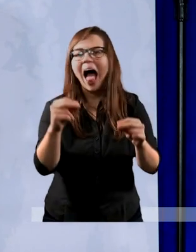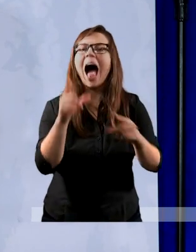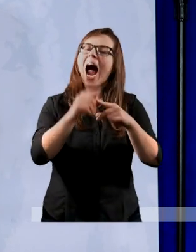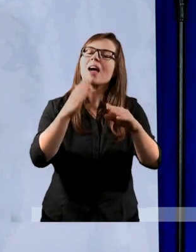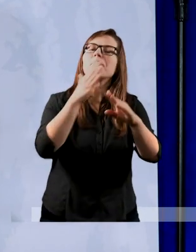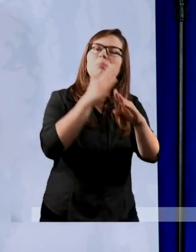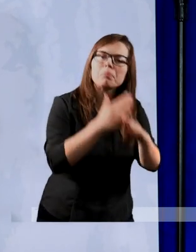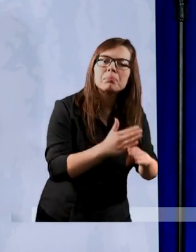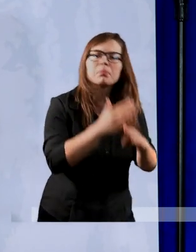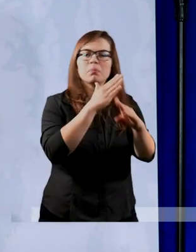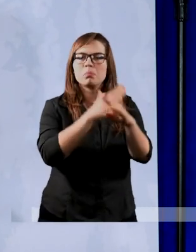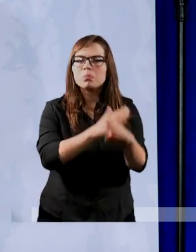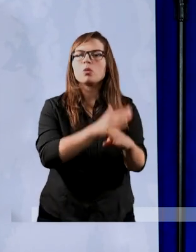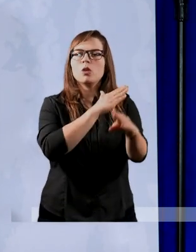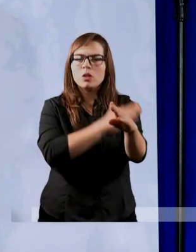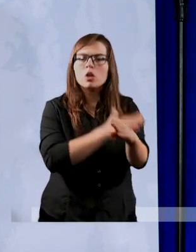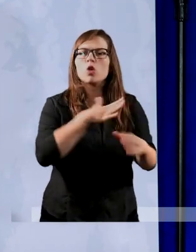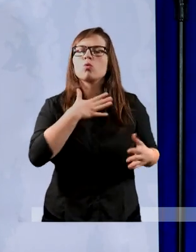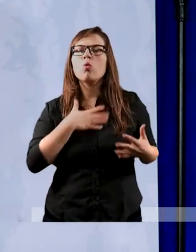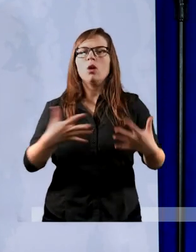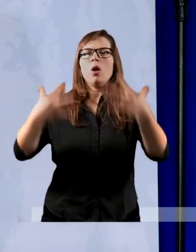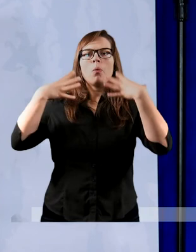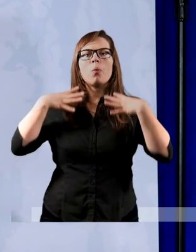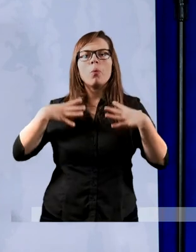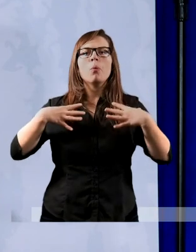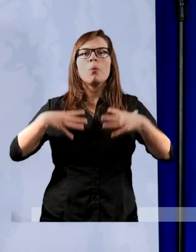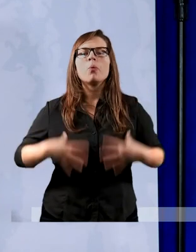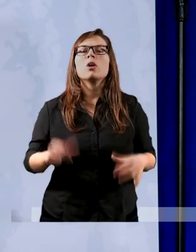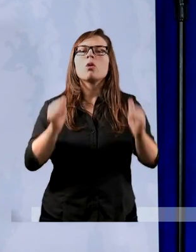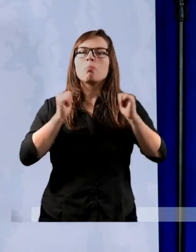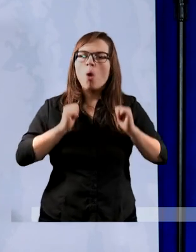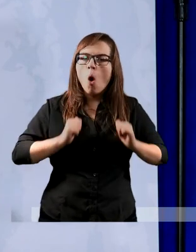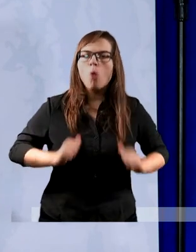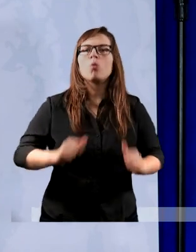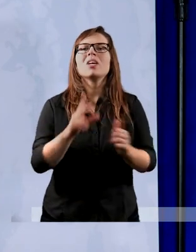i poczujecie tak nieprawdopodobny luksus, komfort,